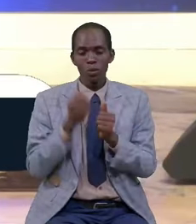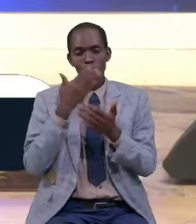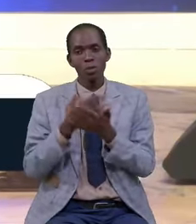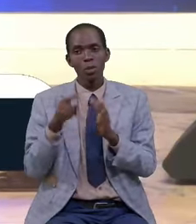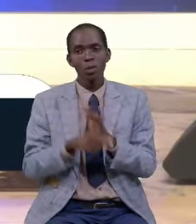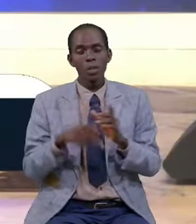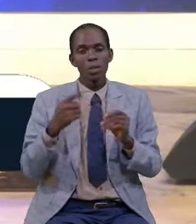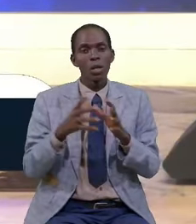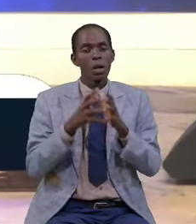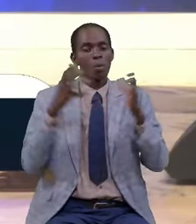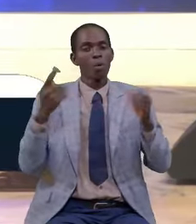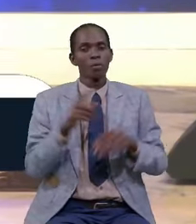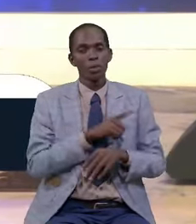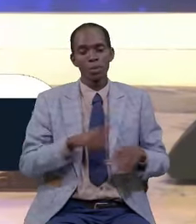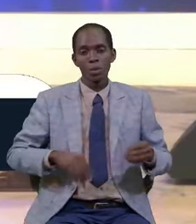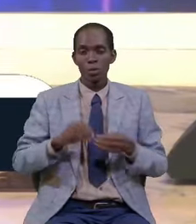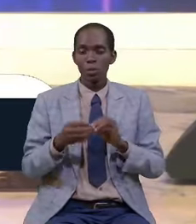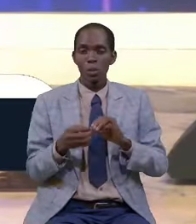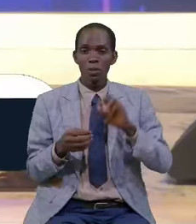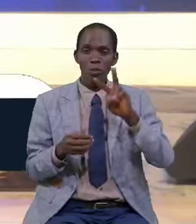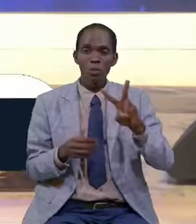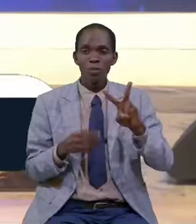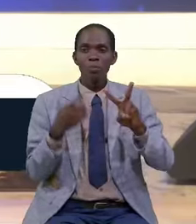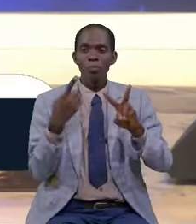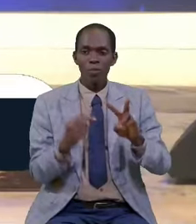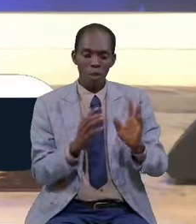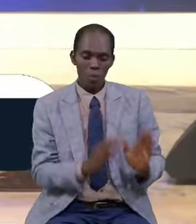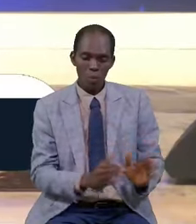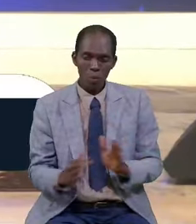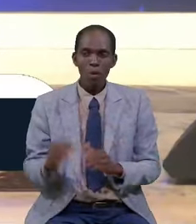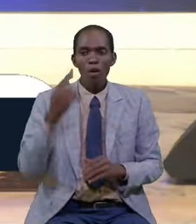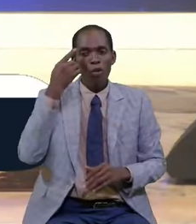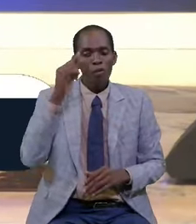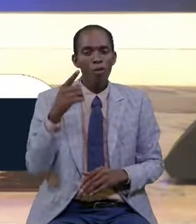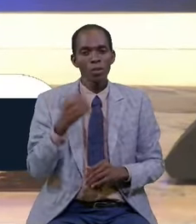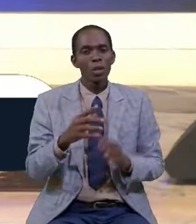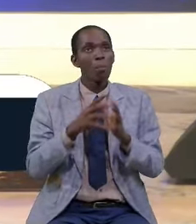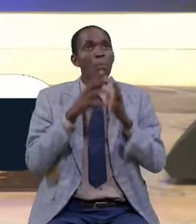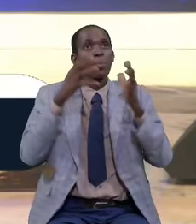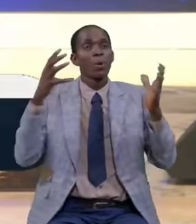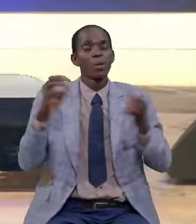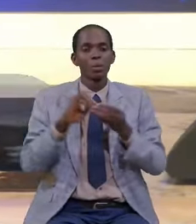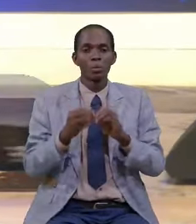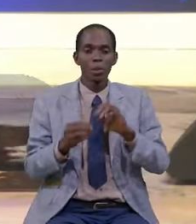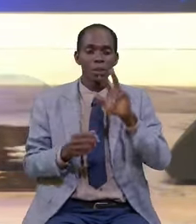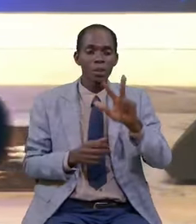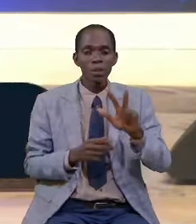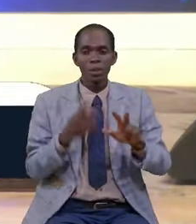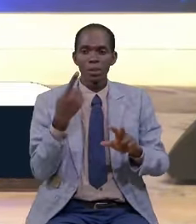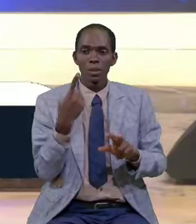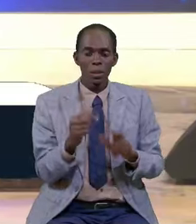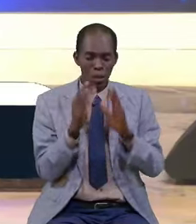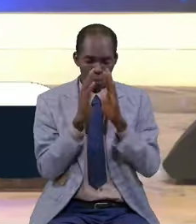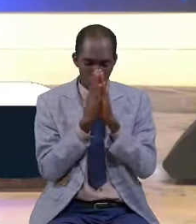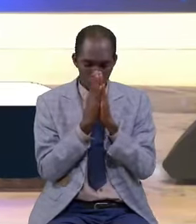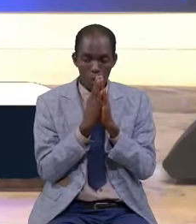L'abondance du Seigneur. Deuxième point. La préparation pour l'abondance. Troisième point. La